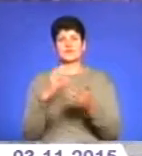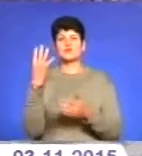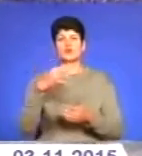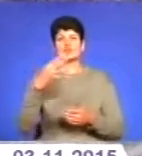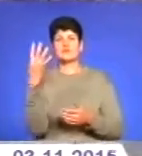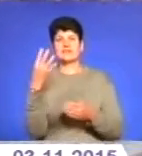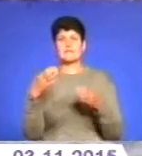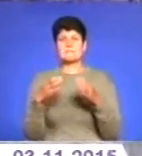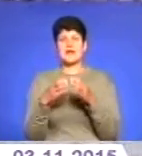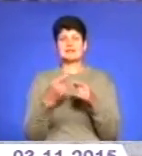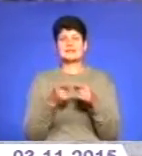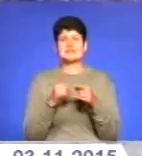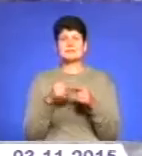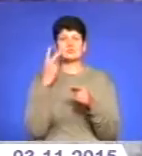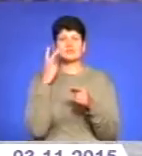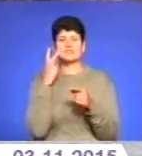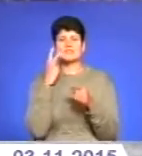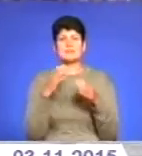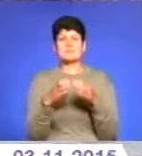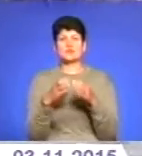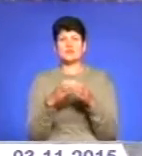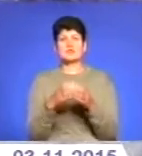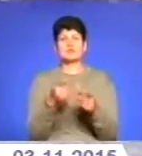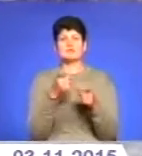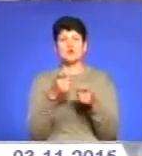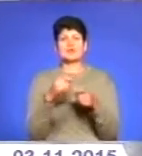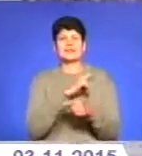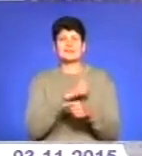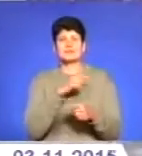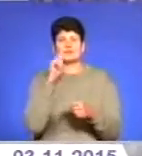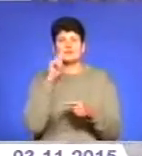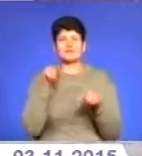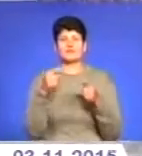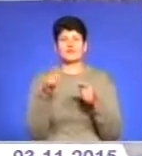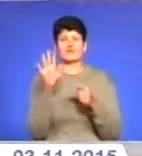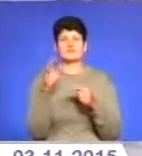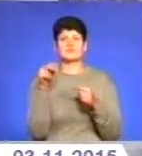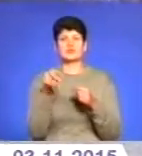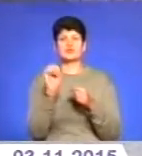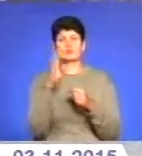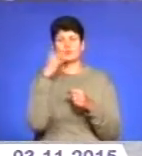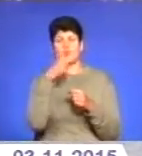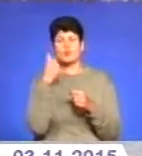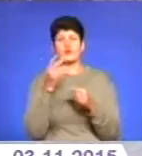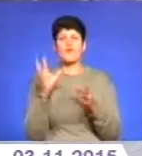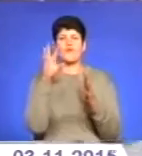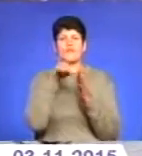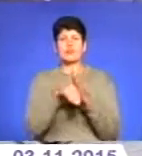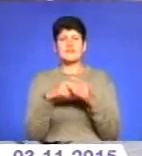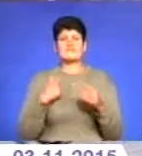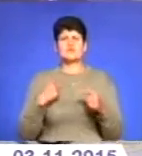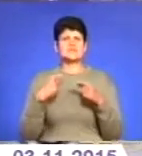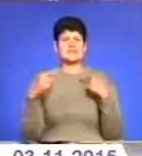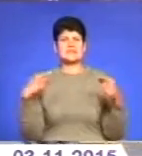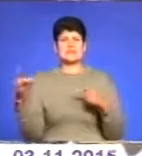44-та бригада – це регулярний підрозділ Збройних сил України, створений у вересні 2014 року, до якого входять військові з різних